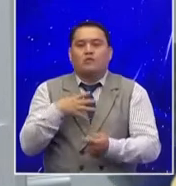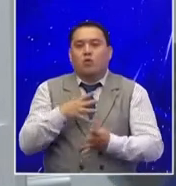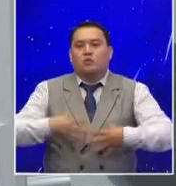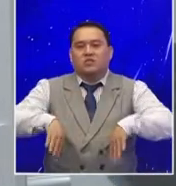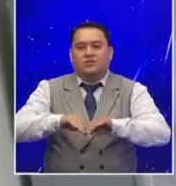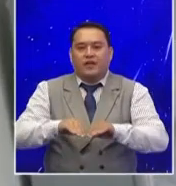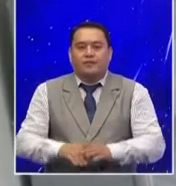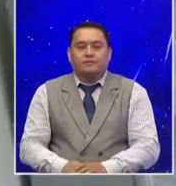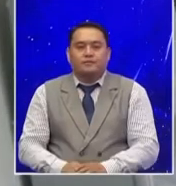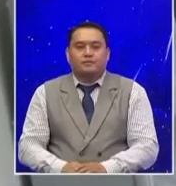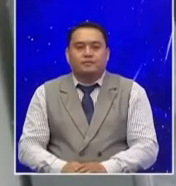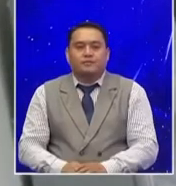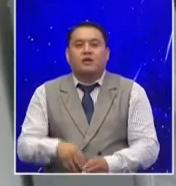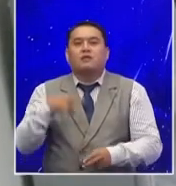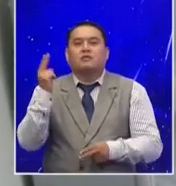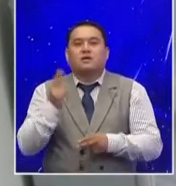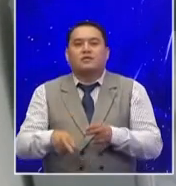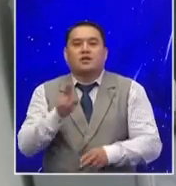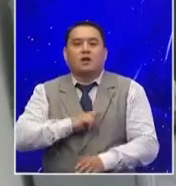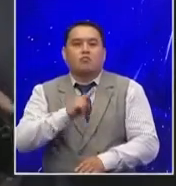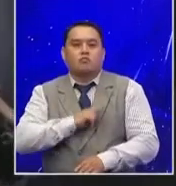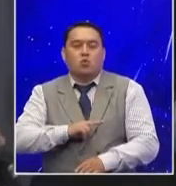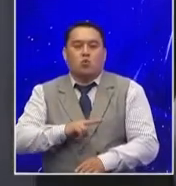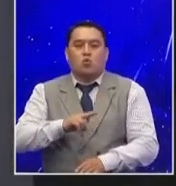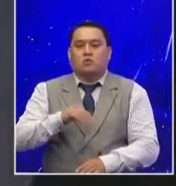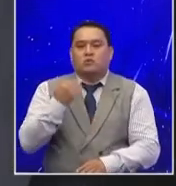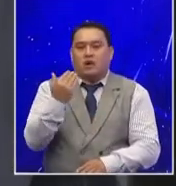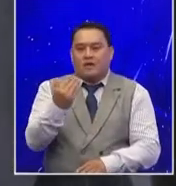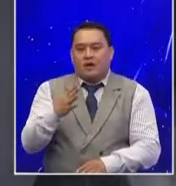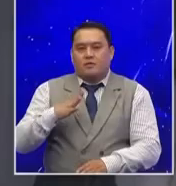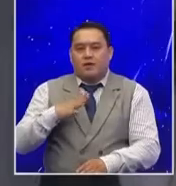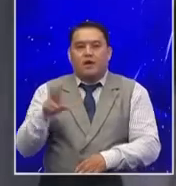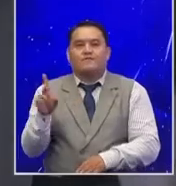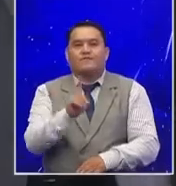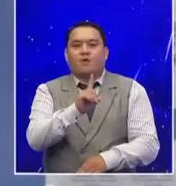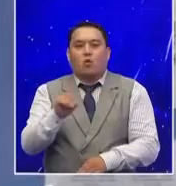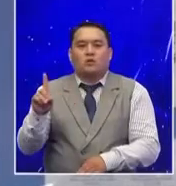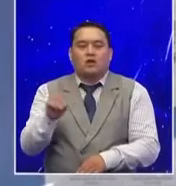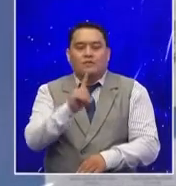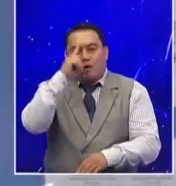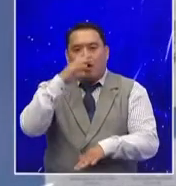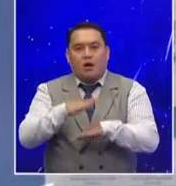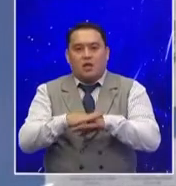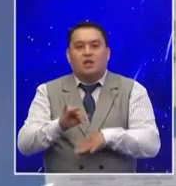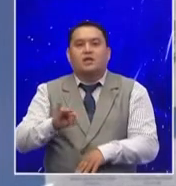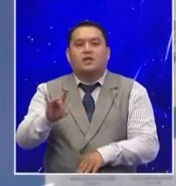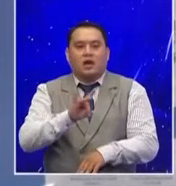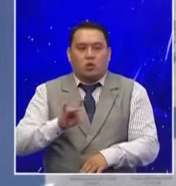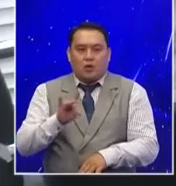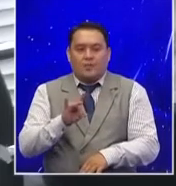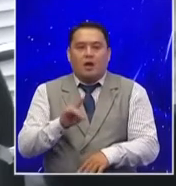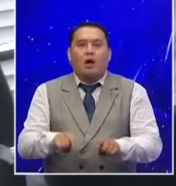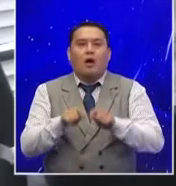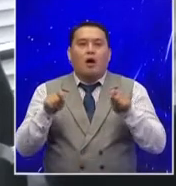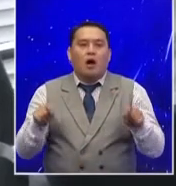обществе. Логическим завершением рабочей поездки Лизат Бисикуловой стала экскурсия по сервисному акимату Илийского района.